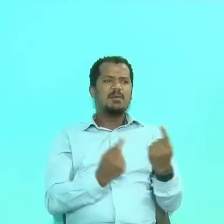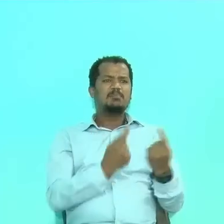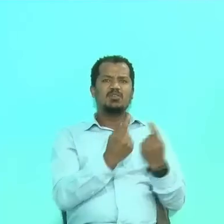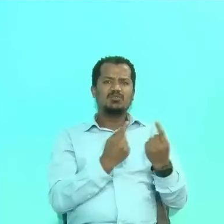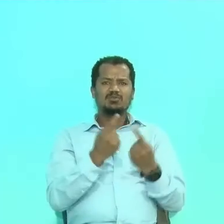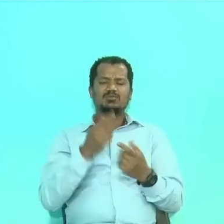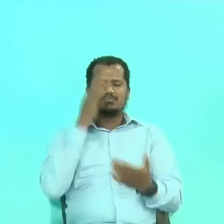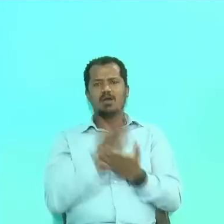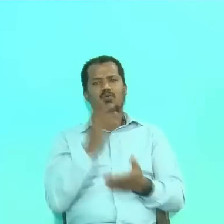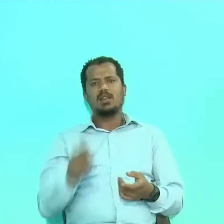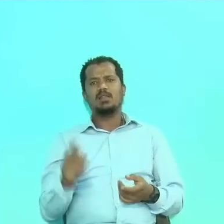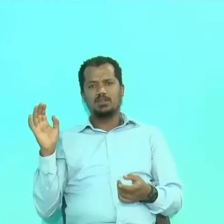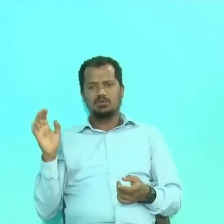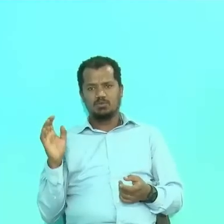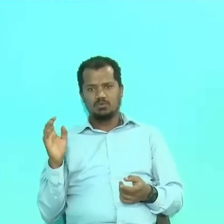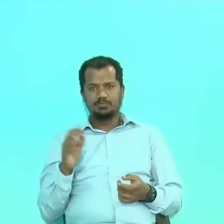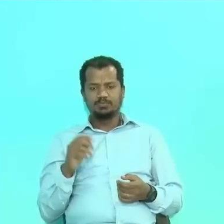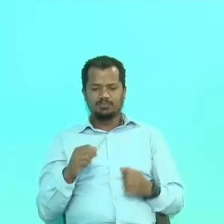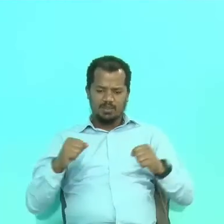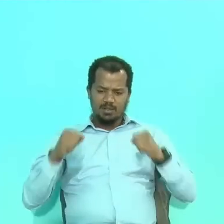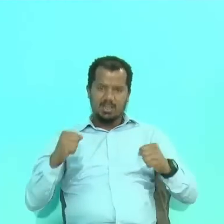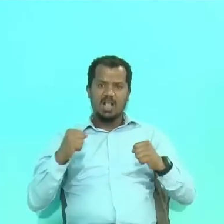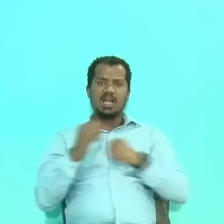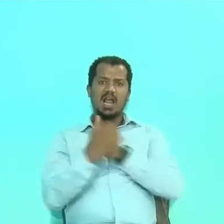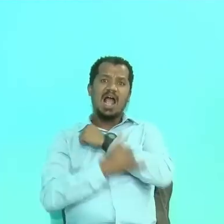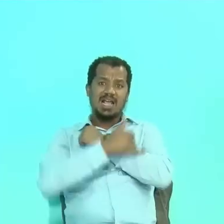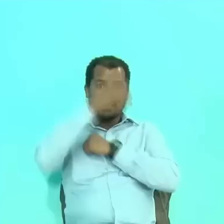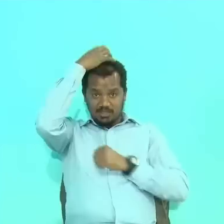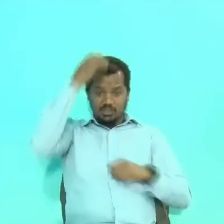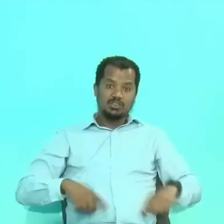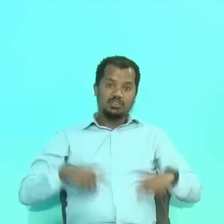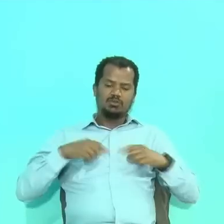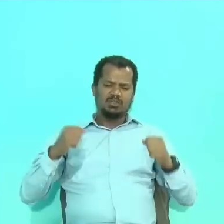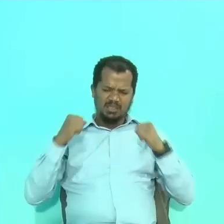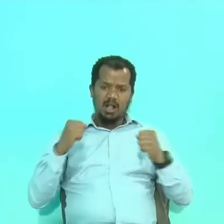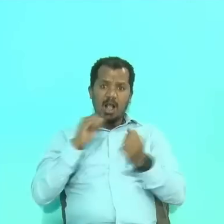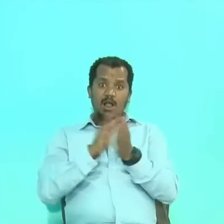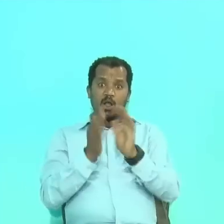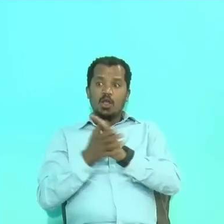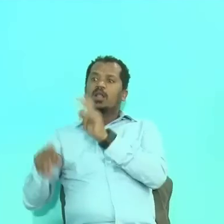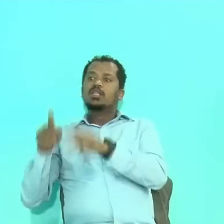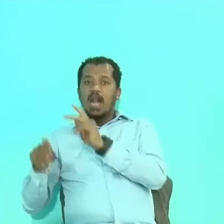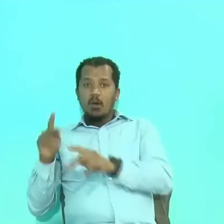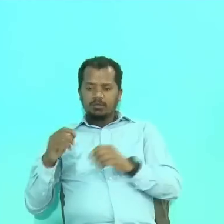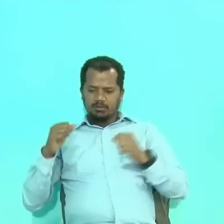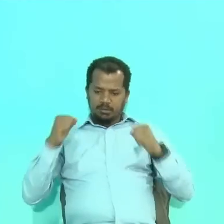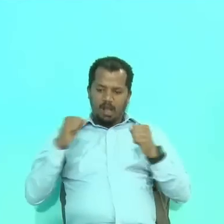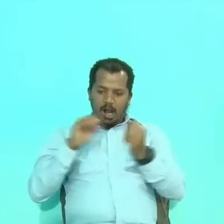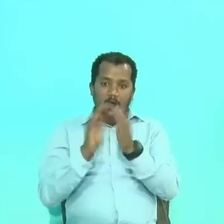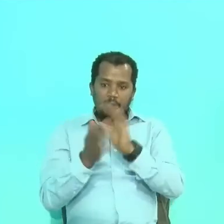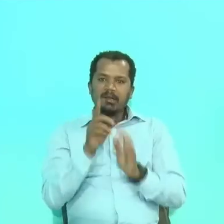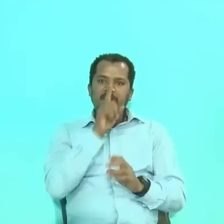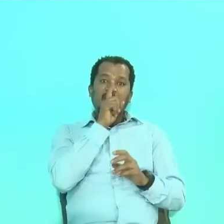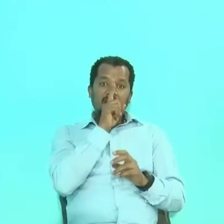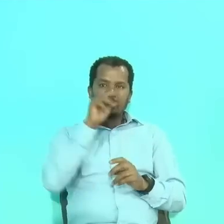የሚነግዱትን ንግድ ማቆም አለባቸው። ጠንካራ የሆነ ሀገረ መንግስት እንዲኖር ጠንካራ የሆነ ሰራዊትና ጠንካራ የሆነ የጸጥታ